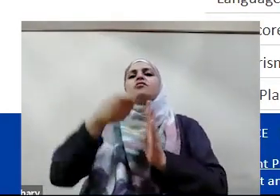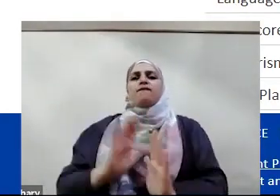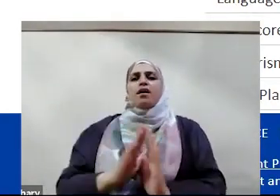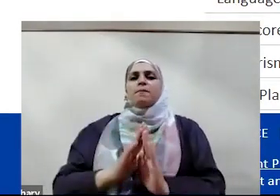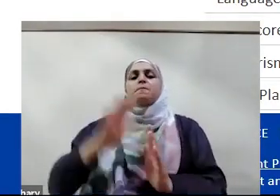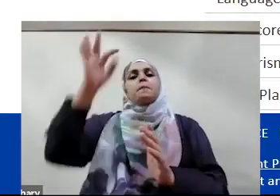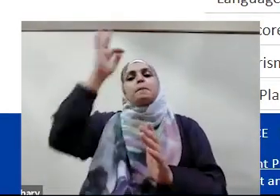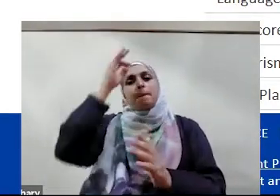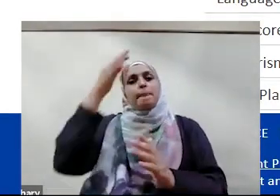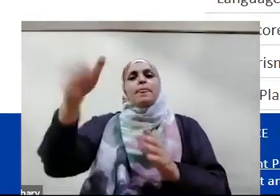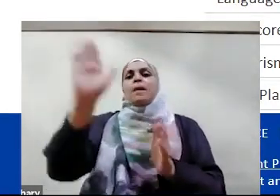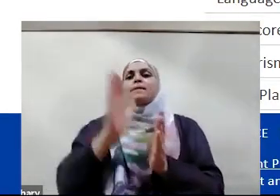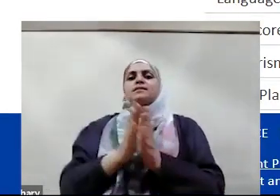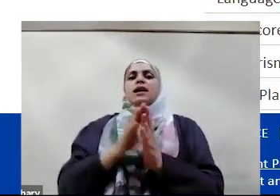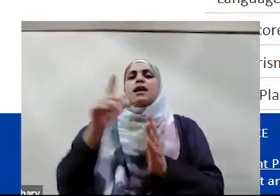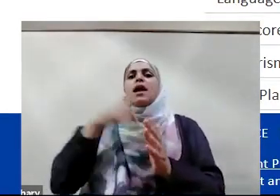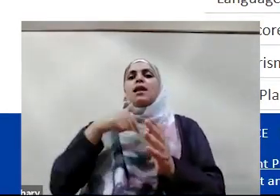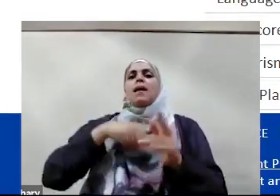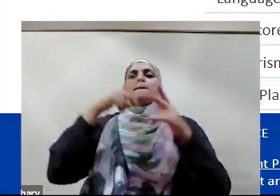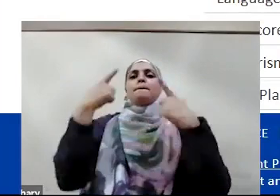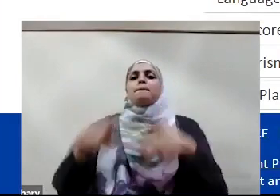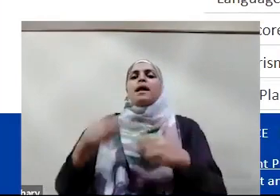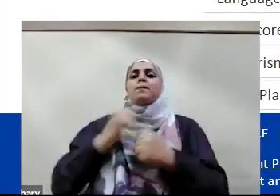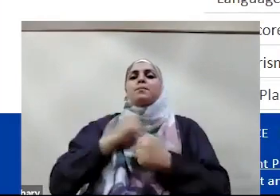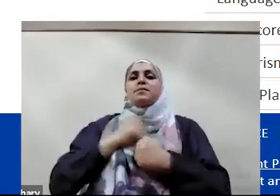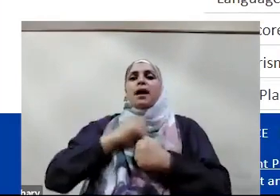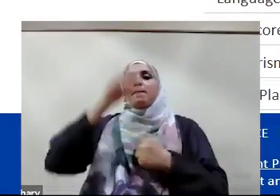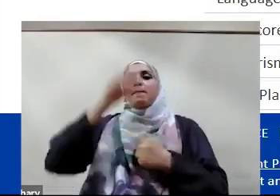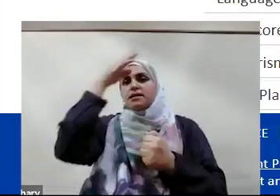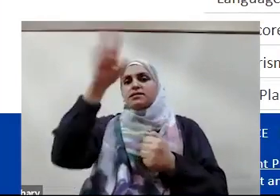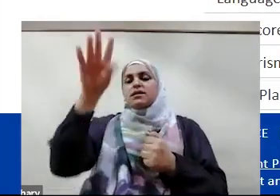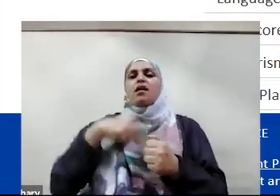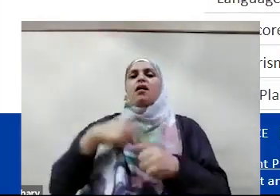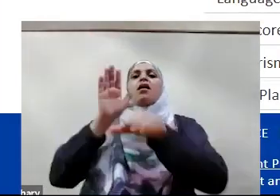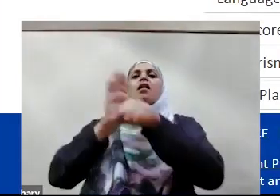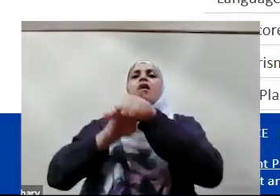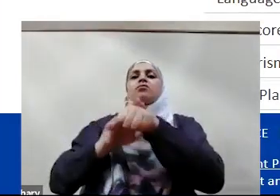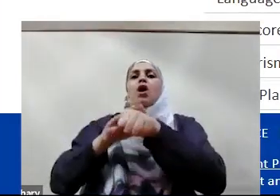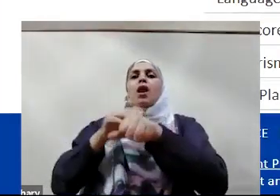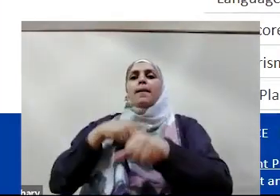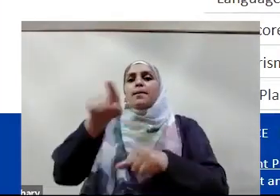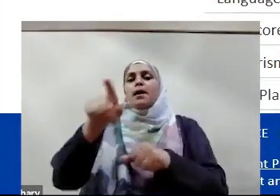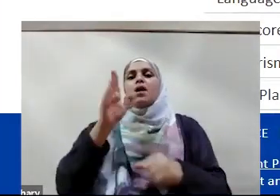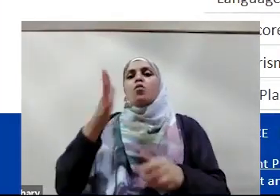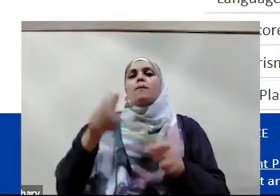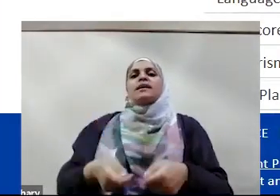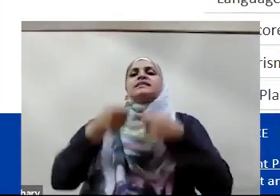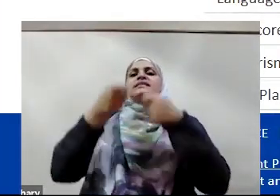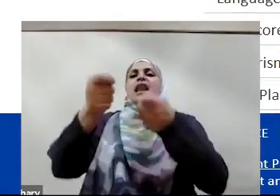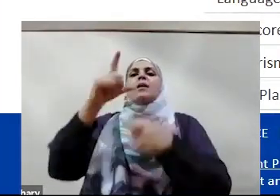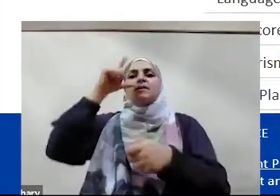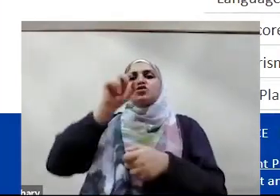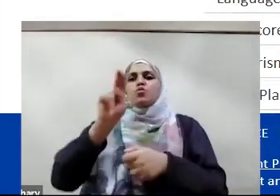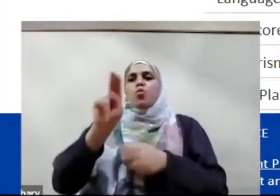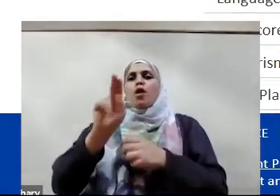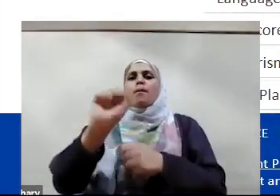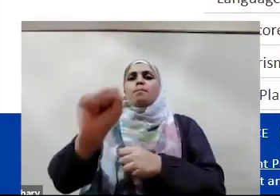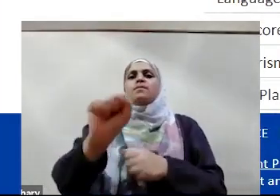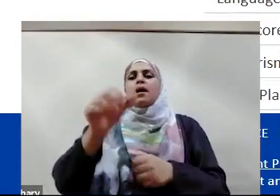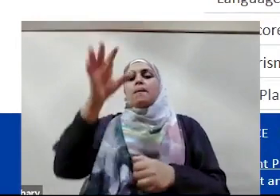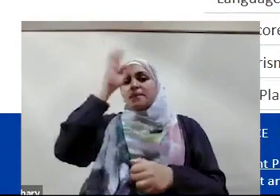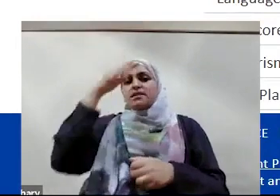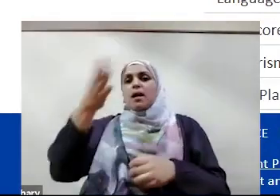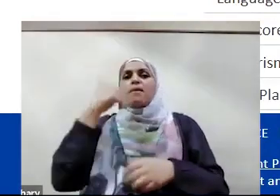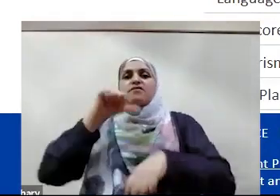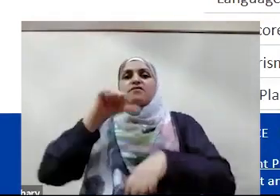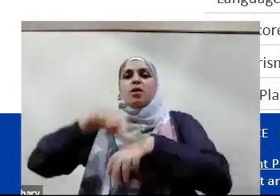مثلا أنا البلد بتاعتي، يعني إحنا مثلا طالبين من حضراتكم إنكم تسلموا صورة شخصية، ما كانش في أي مكان في الأبليكيشن